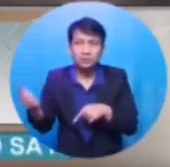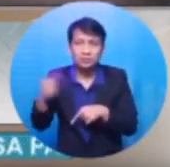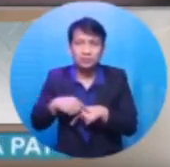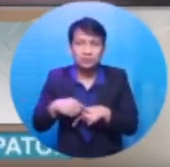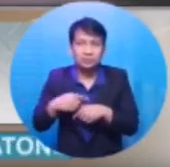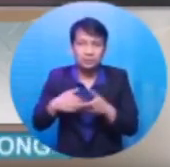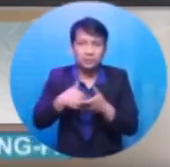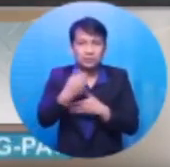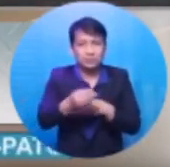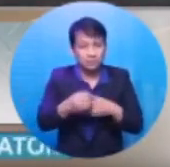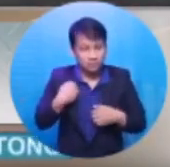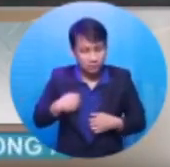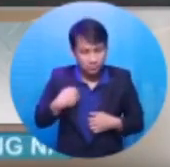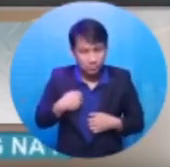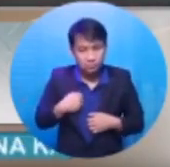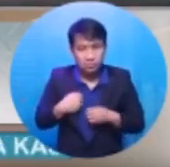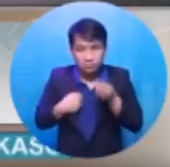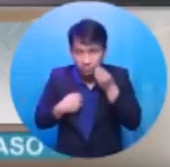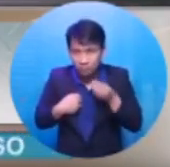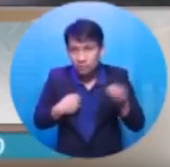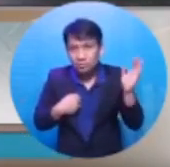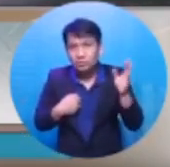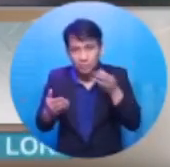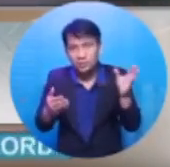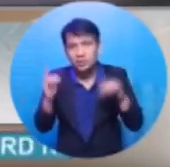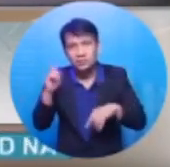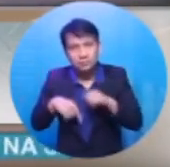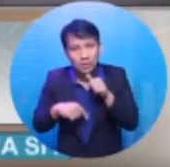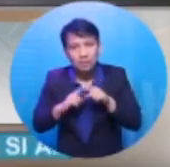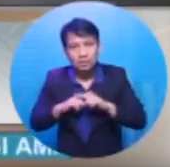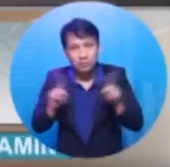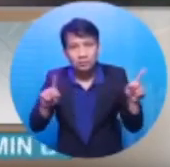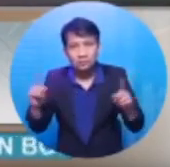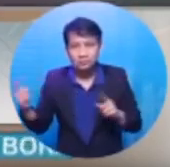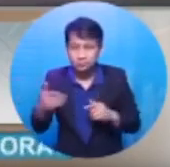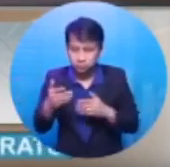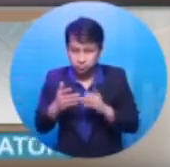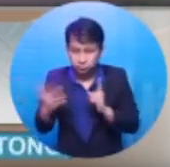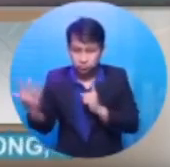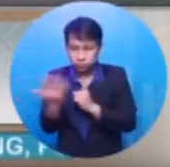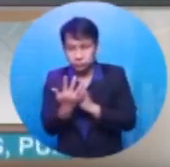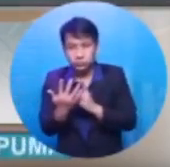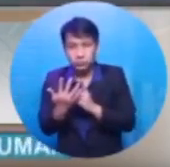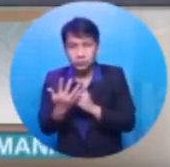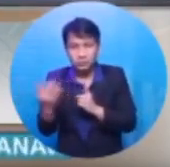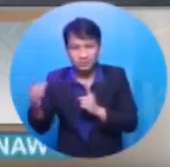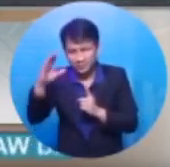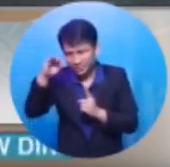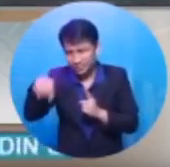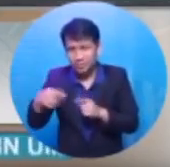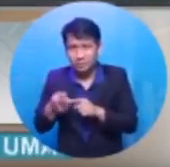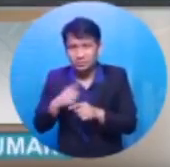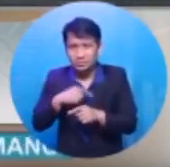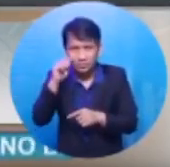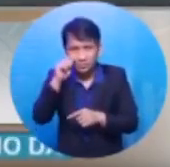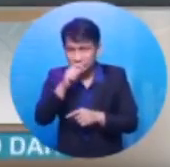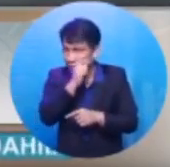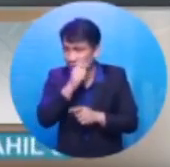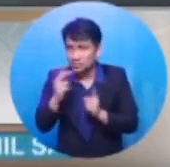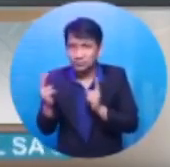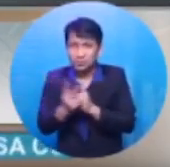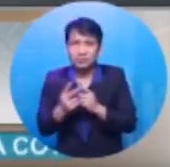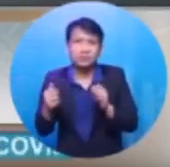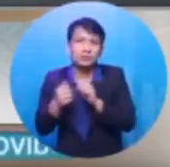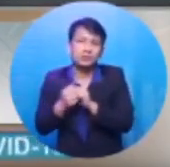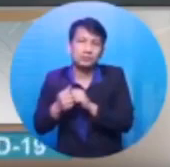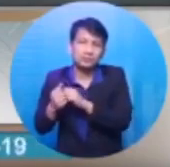yung anak ko, naligo. Uuwi na po sana ng Caltex yun. Kaya lang po, inarangan po ni nung isa doon sa kambal, bago nagdala na po